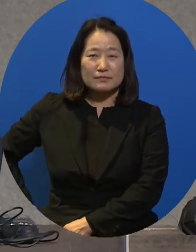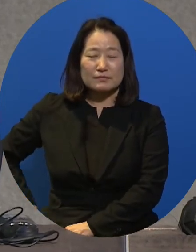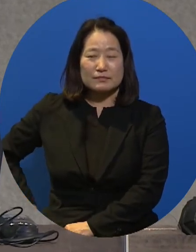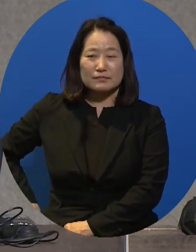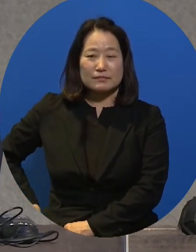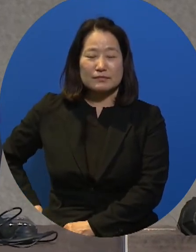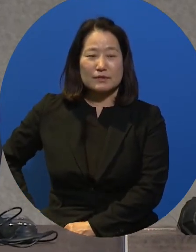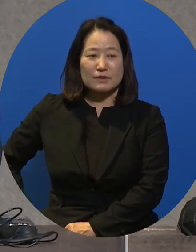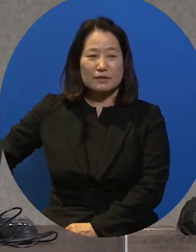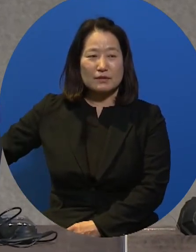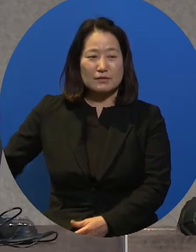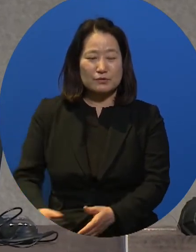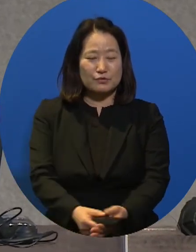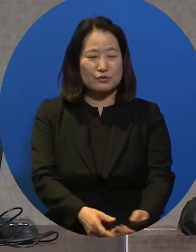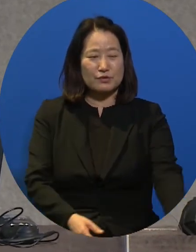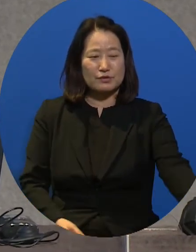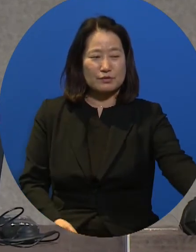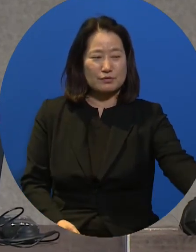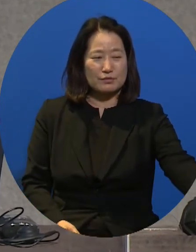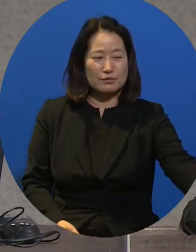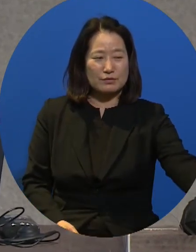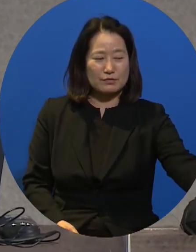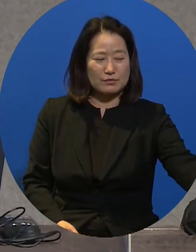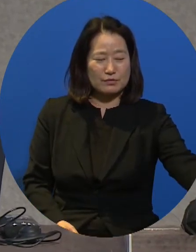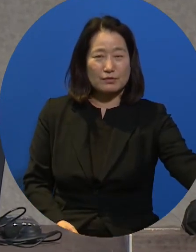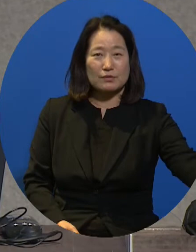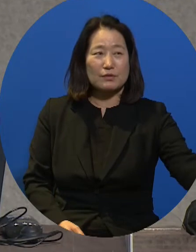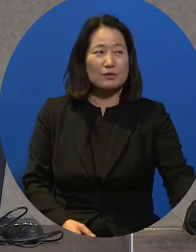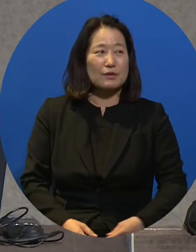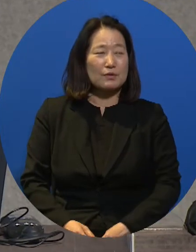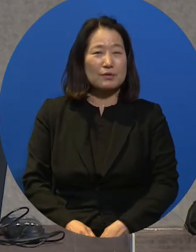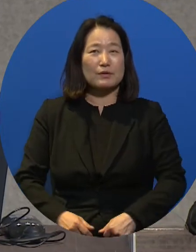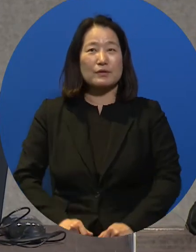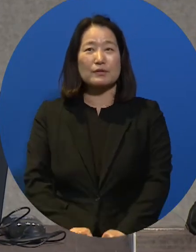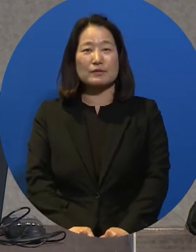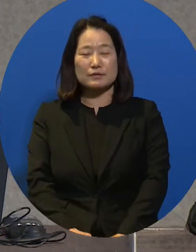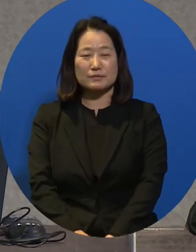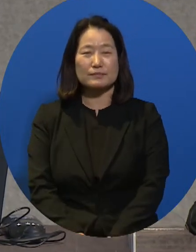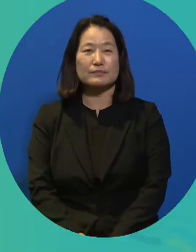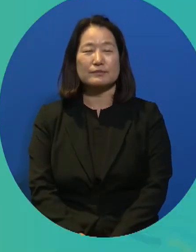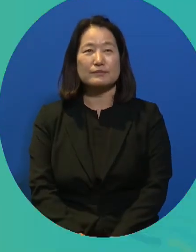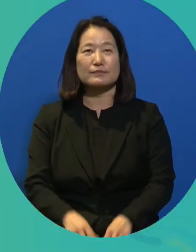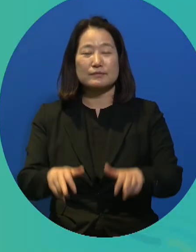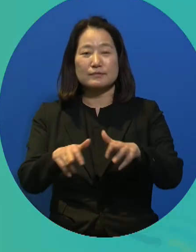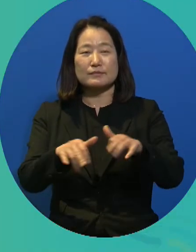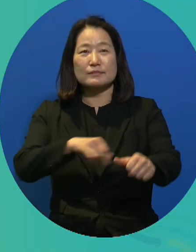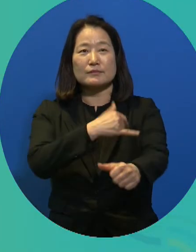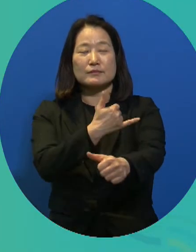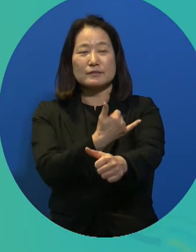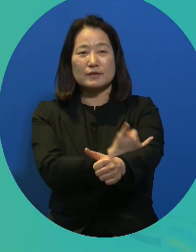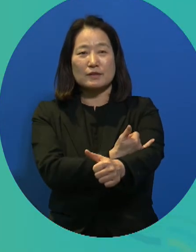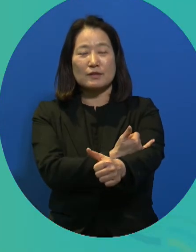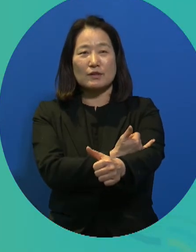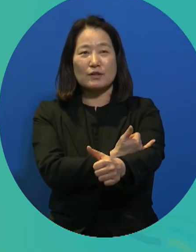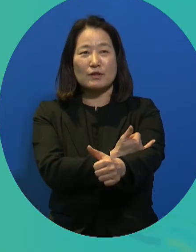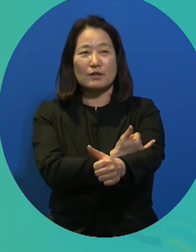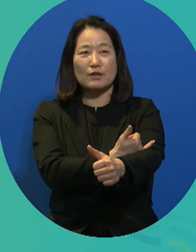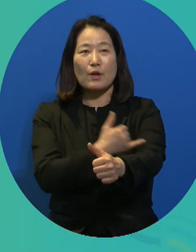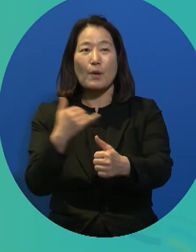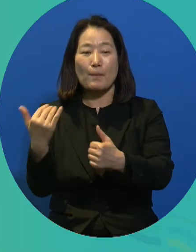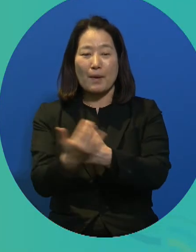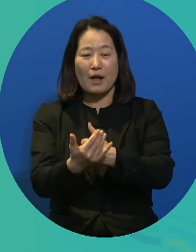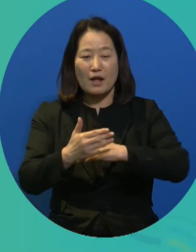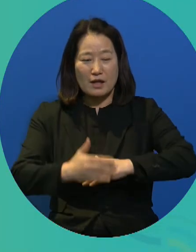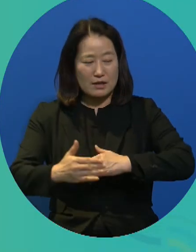저는 지금 앞에서 이제 설명해 주신 선택 의정서와 관련해서 이게 이제 장애인 인권이 보장되는